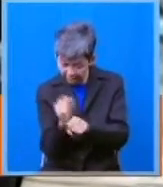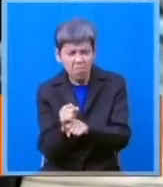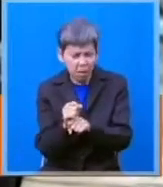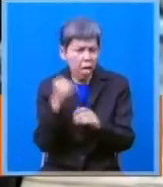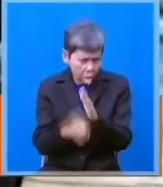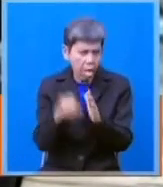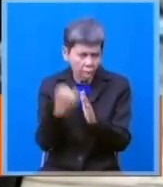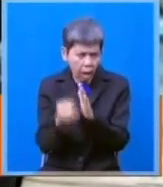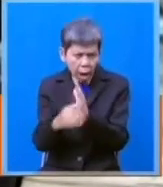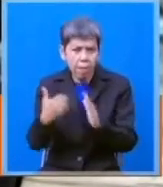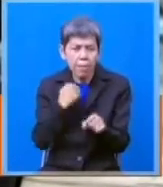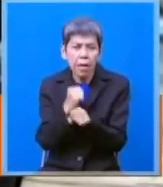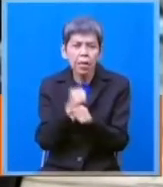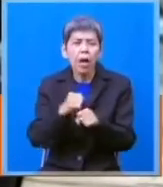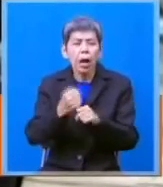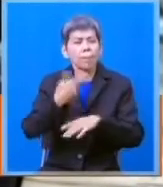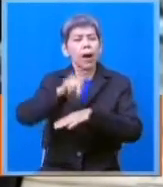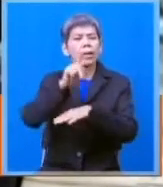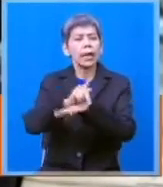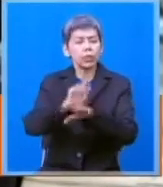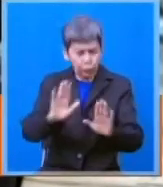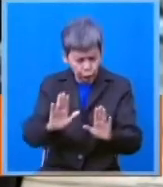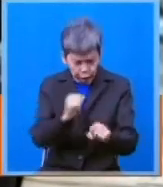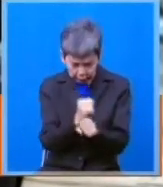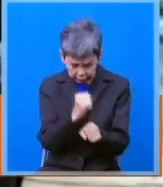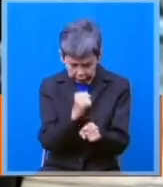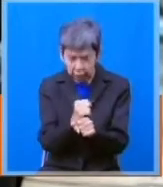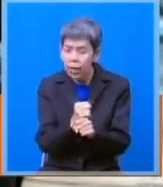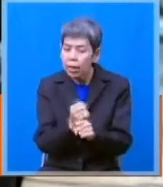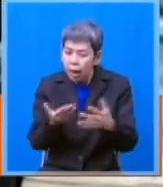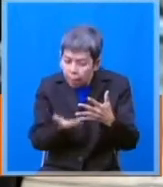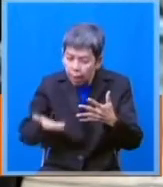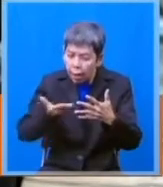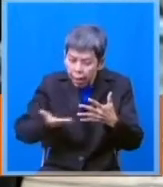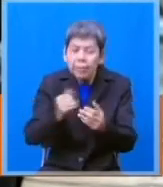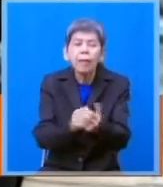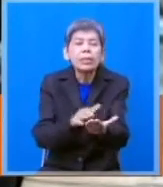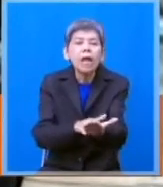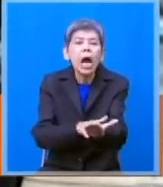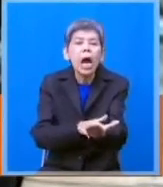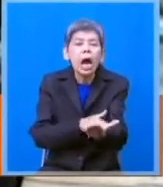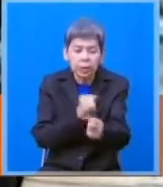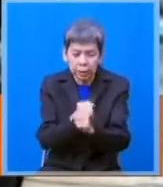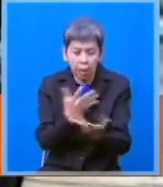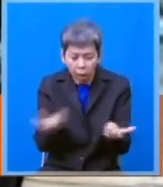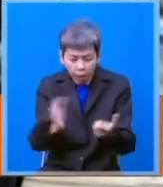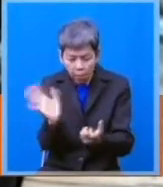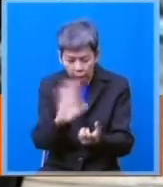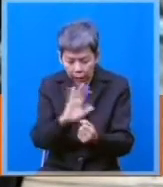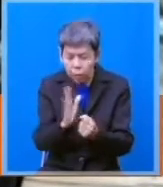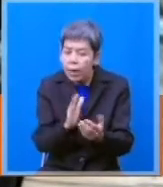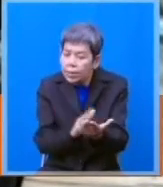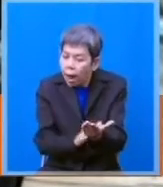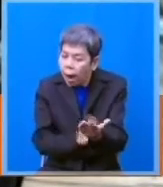ข้อผิดพลาดเกิดขึ้นค่ะทำให้ประธานในที่ประชุมนั้นต้องดำเนินการตามขั้นตอนไปอย่างช้าๆเพื่อป้องกันความเสียหายและความผิดพลาดที่อาจจะเกิด